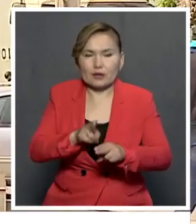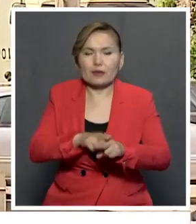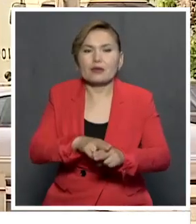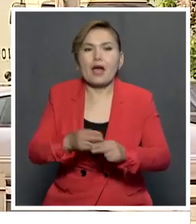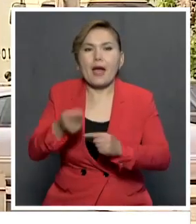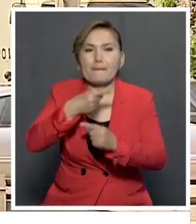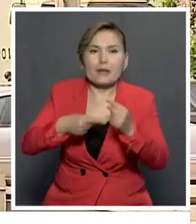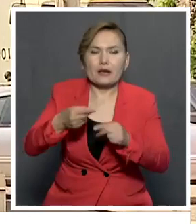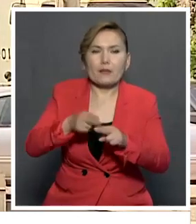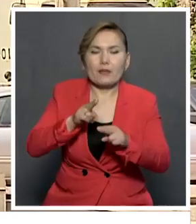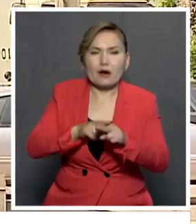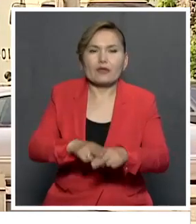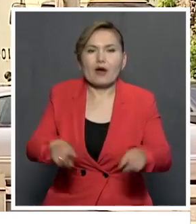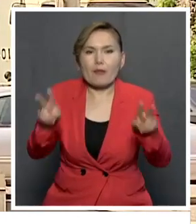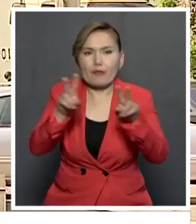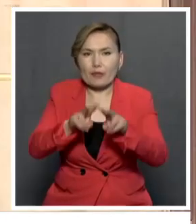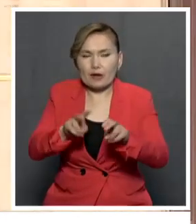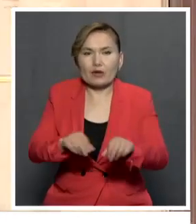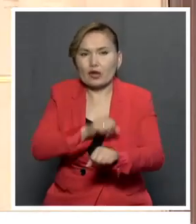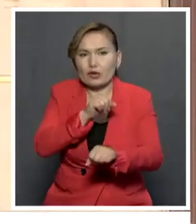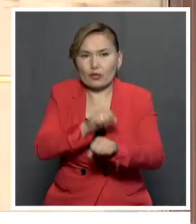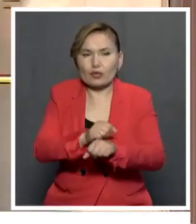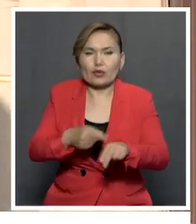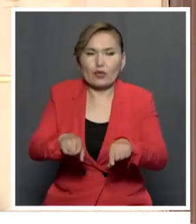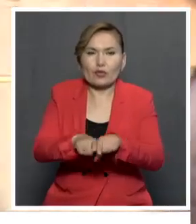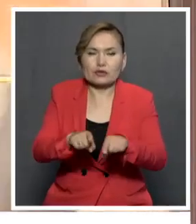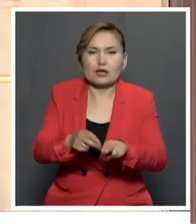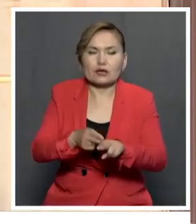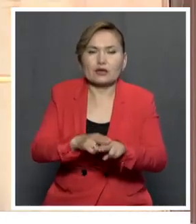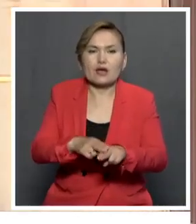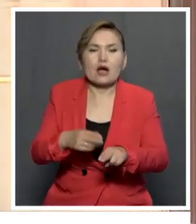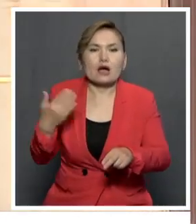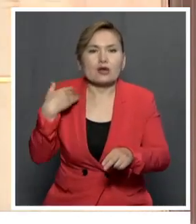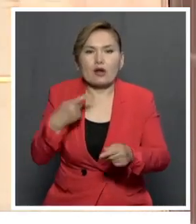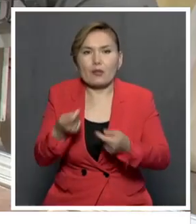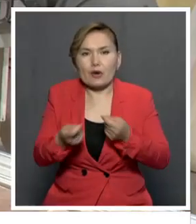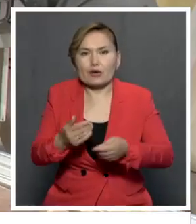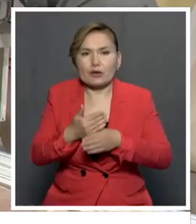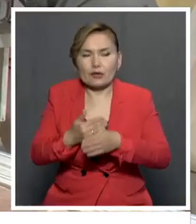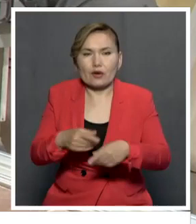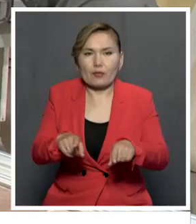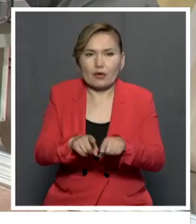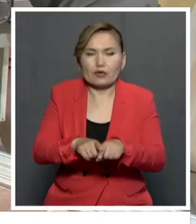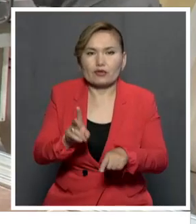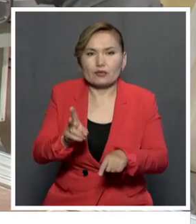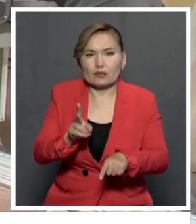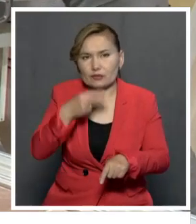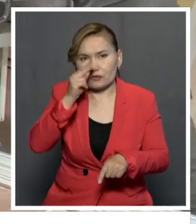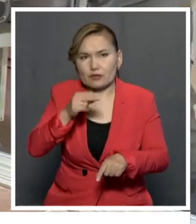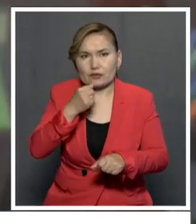сәйкес бизнесті рейдерлік жолмен басып алуды ұйымдастырушылар мен шенеуніктер арасындағы көмекшілер де жауапқа тартылады.